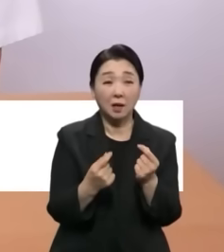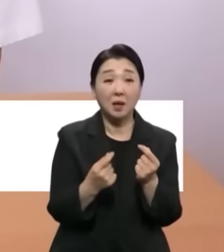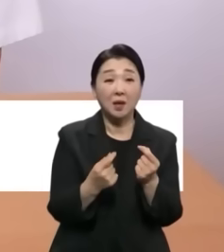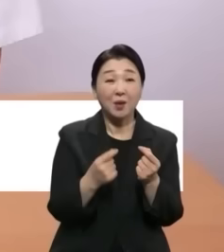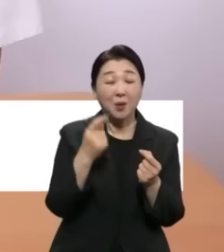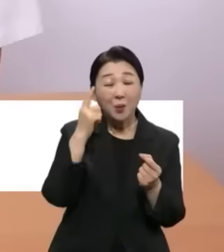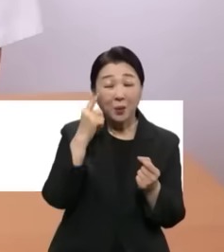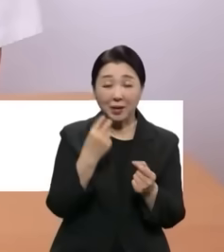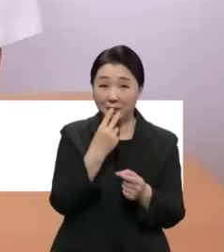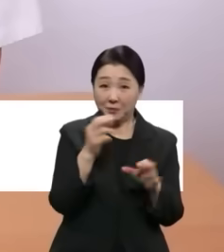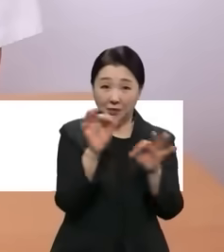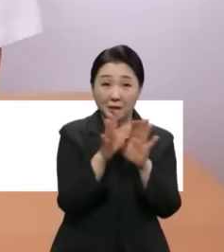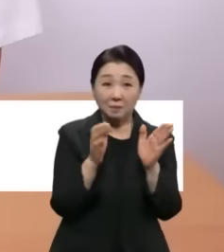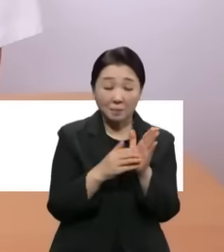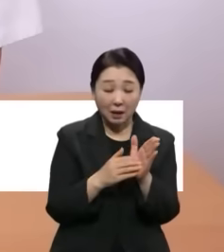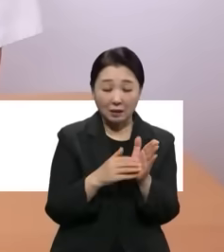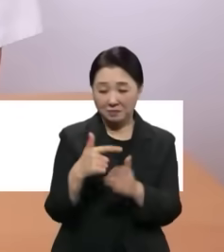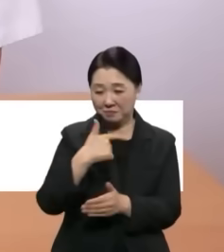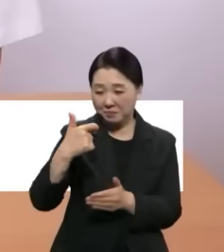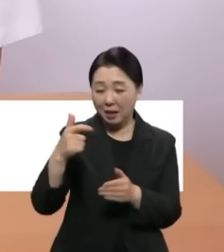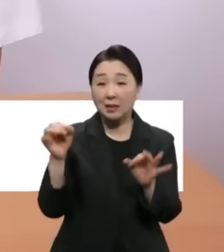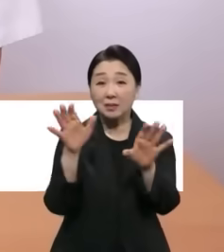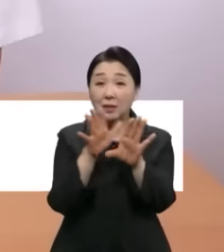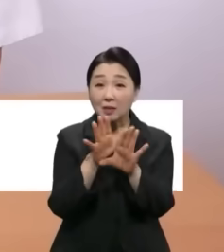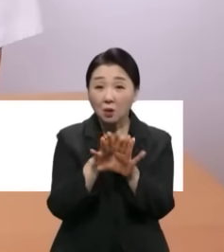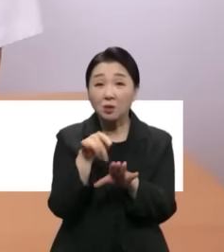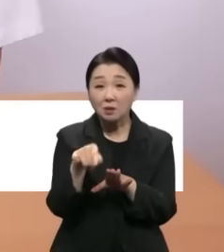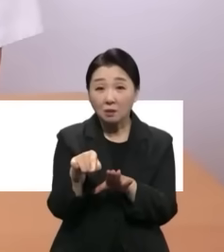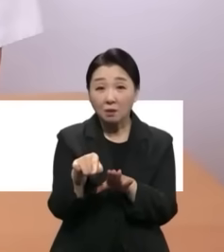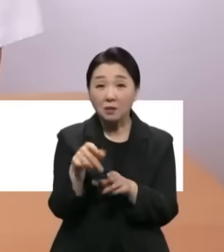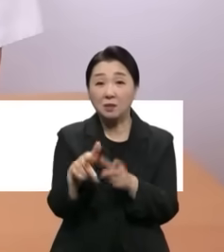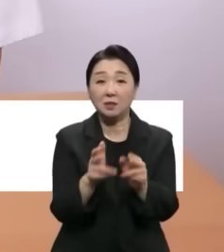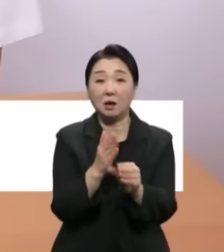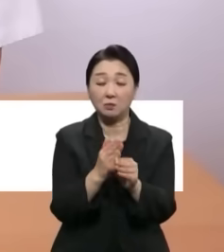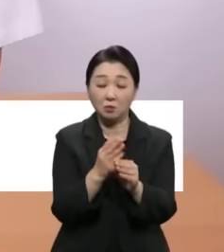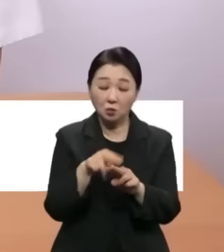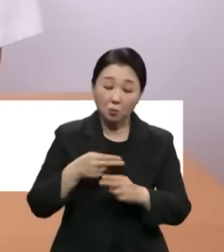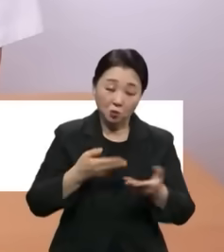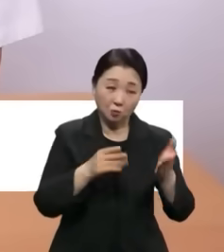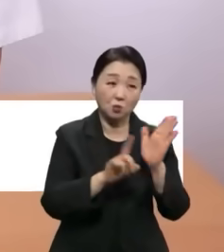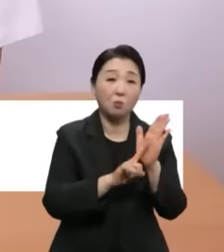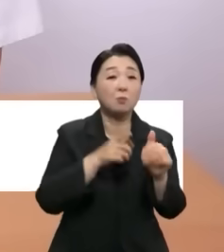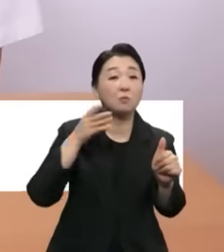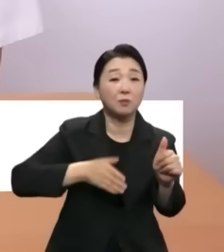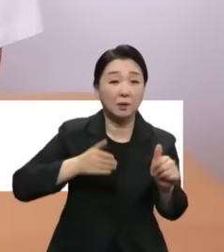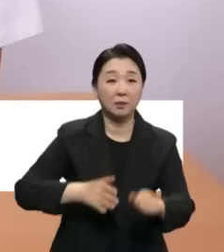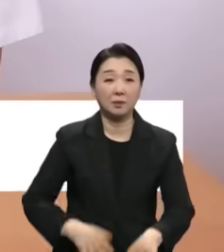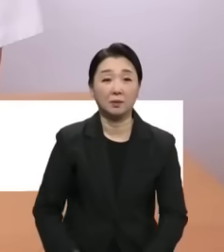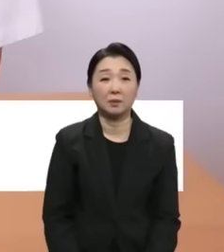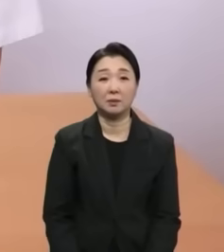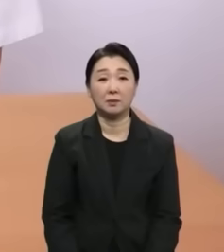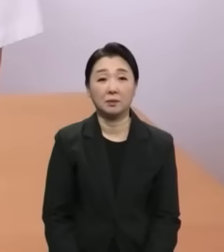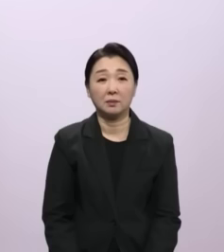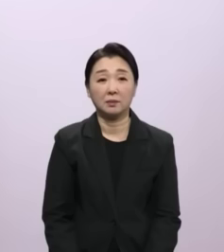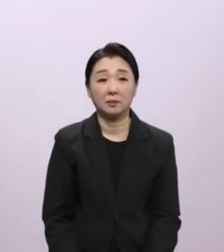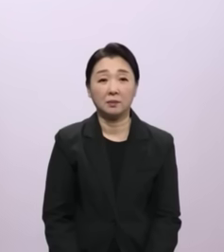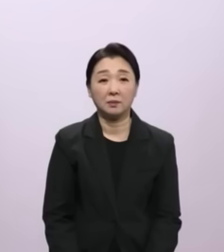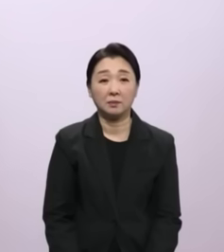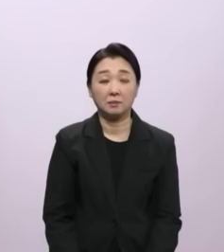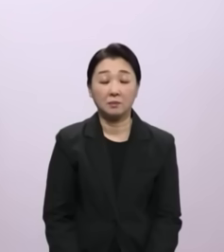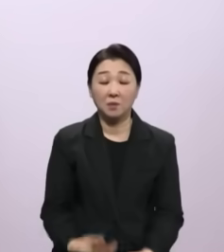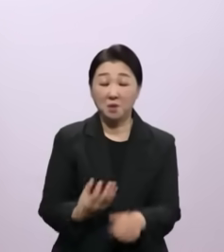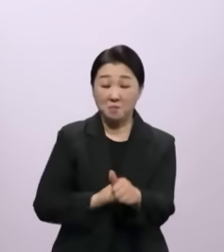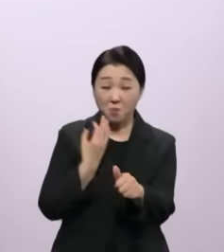같은 사업을 하니까 이걸 좀 선물을 주면서 이걸 홍보해달라 이렇게 얘기를 했다는 거예요.